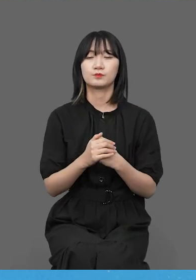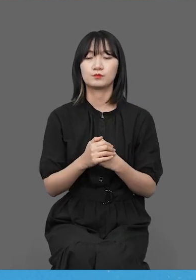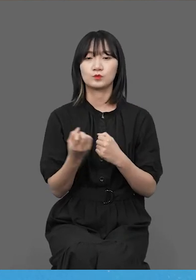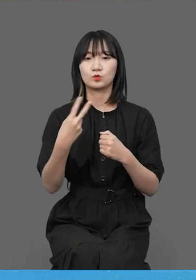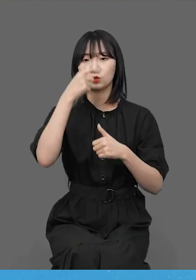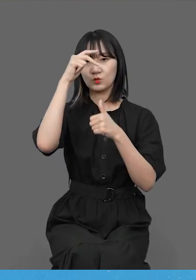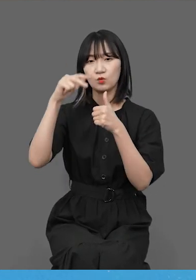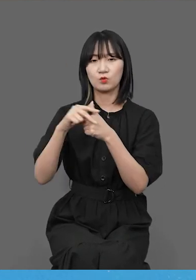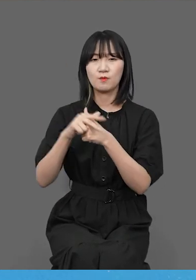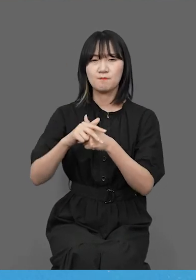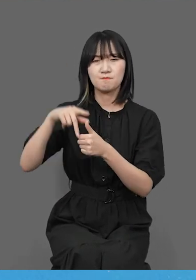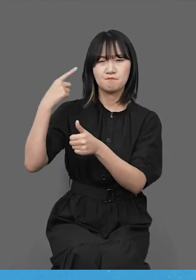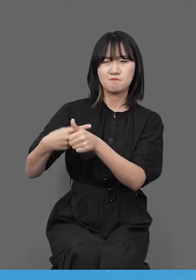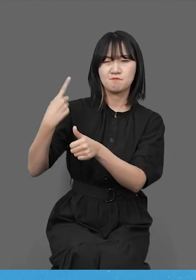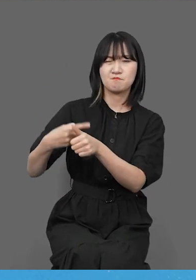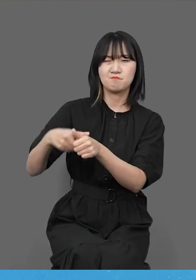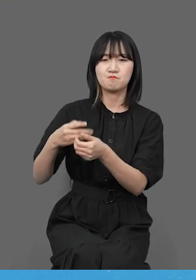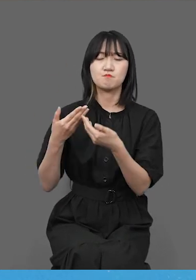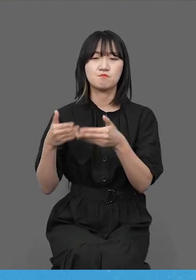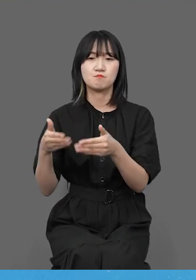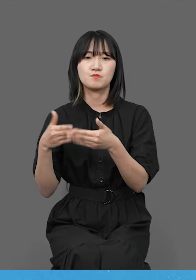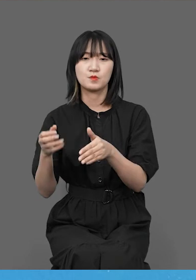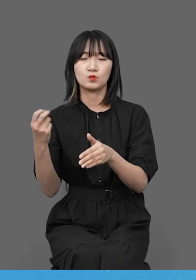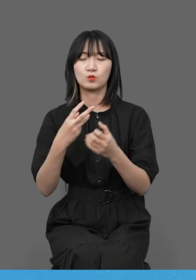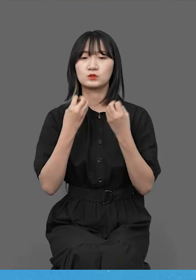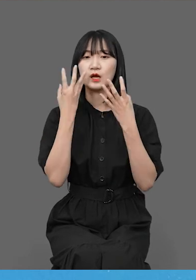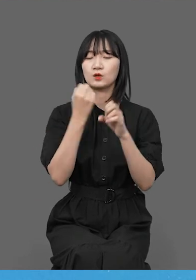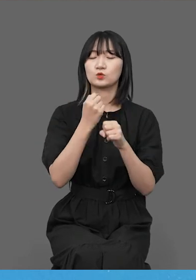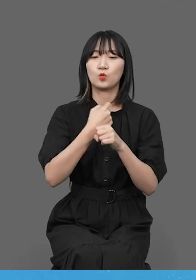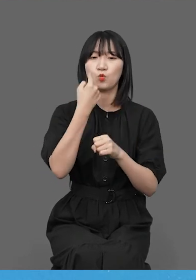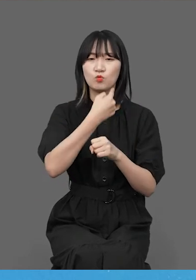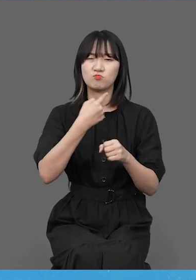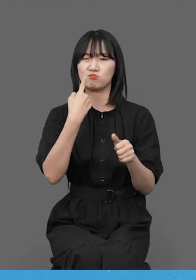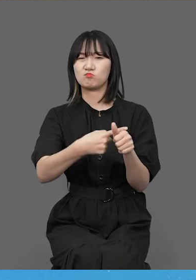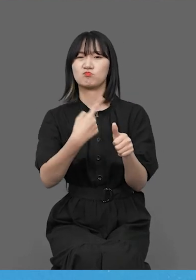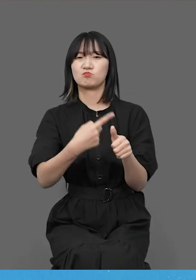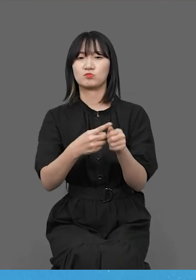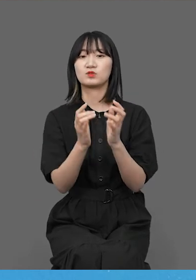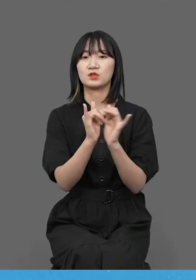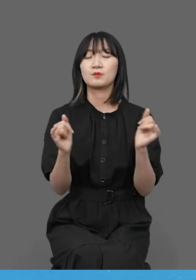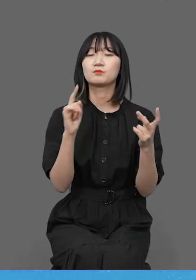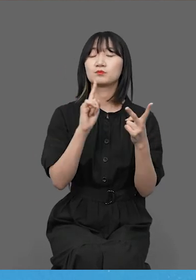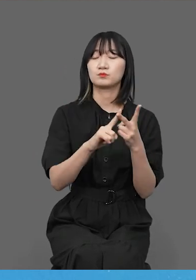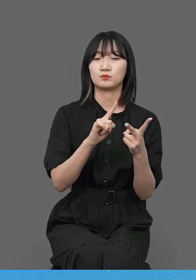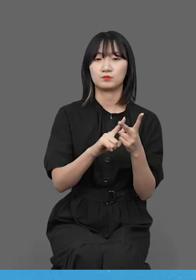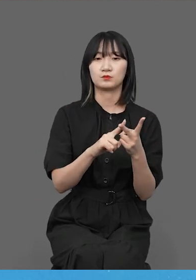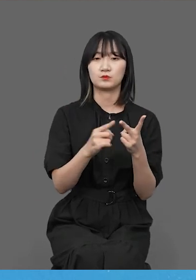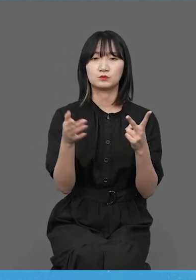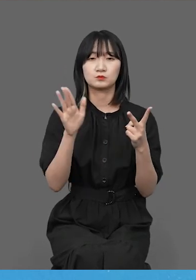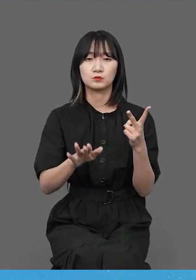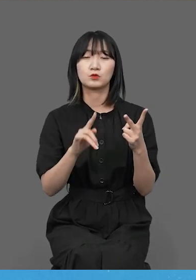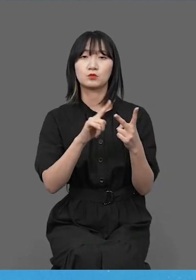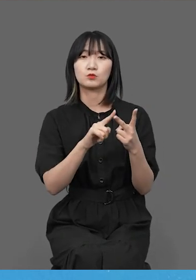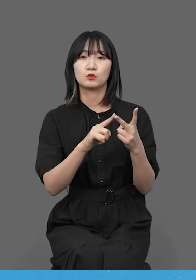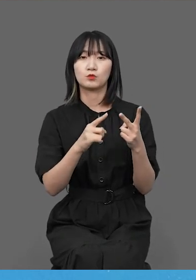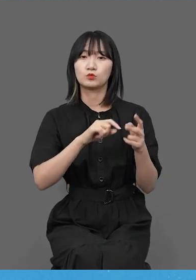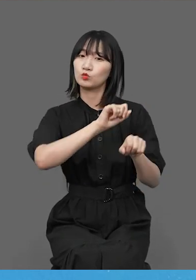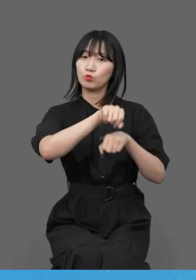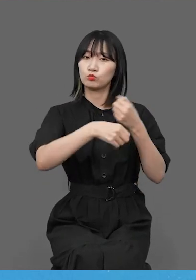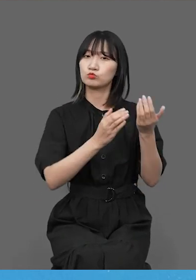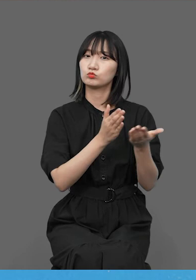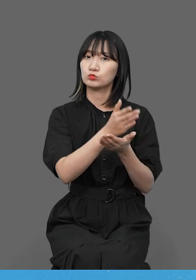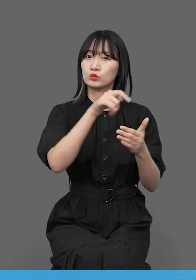그리고 기독교를 막 욕하고 다니시고 창조론자들을 막 욕하고 다니시는 그런 분이죠. 근데 워낙 또